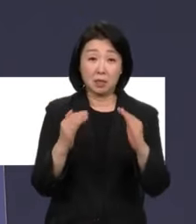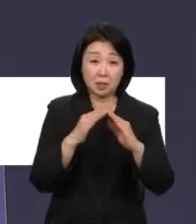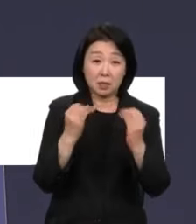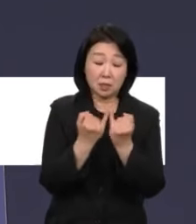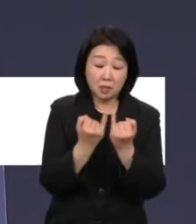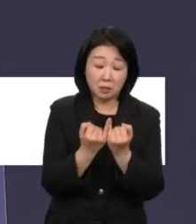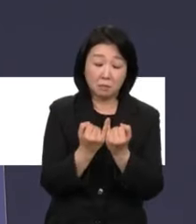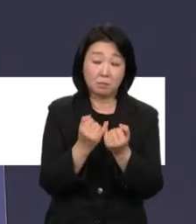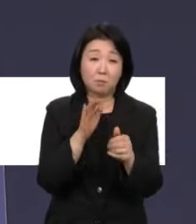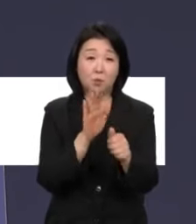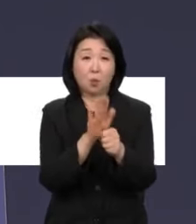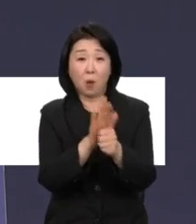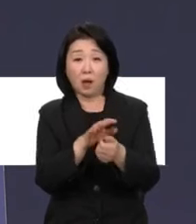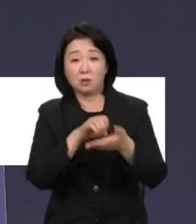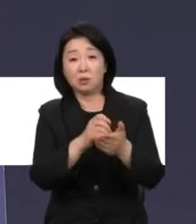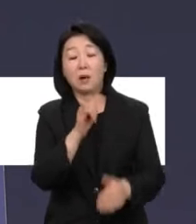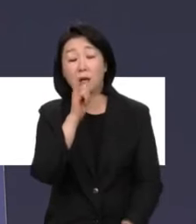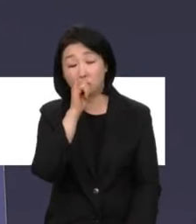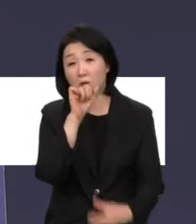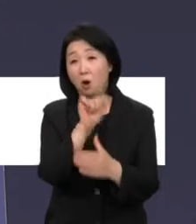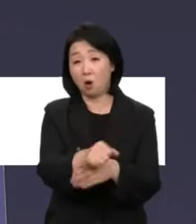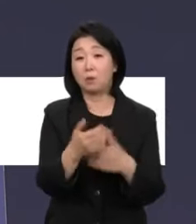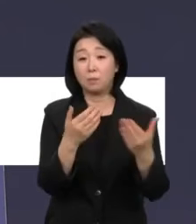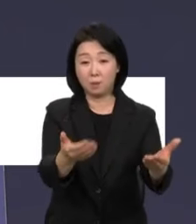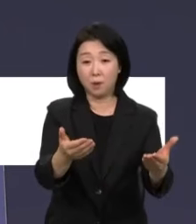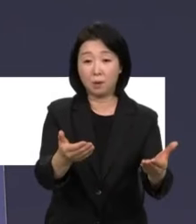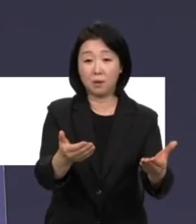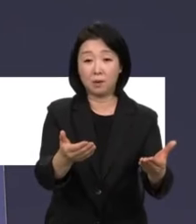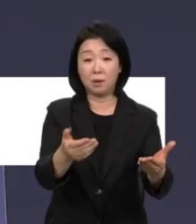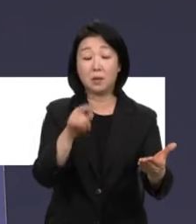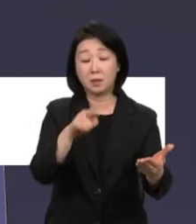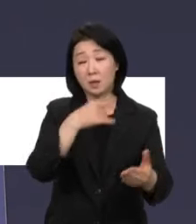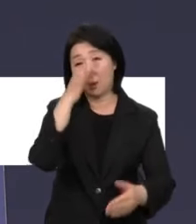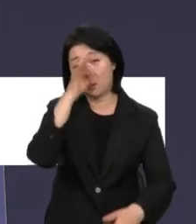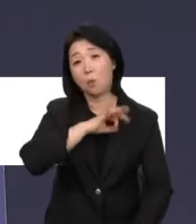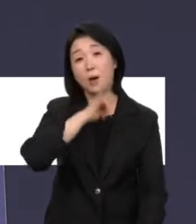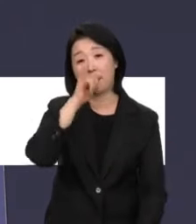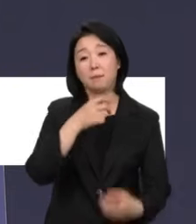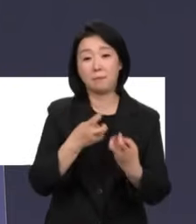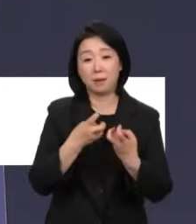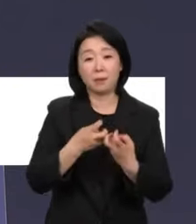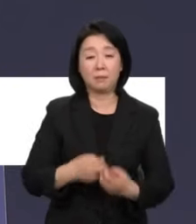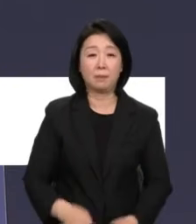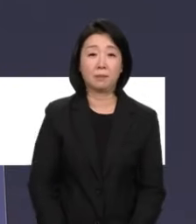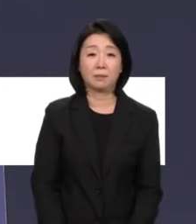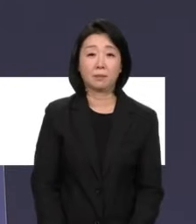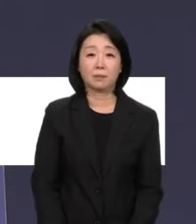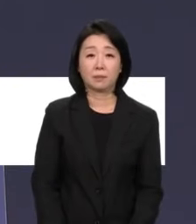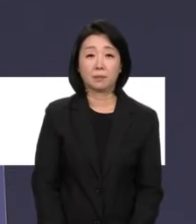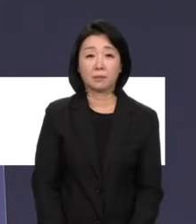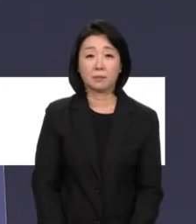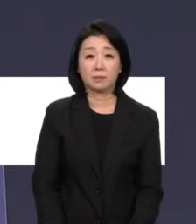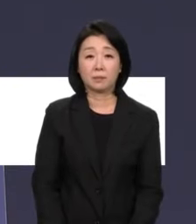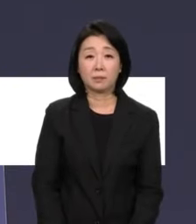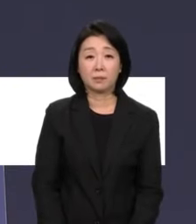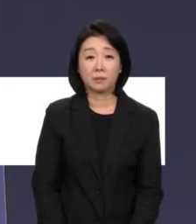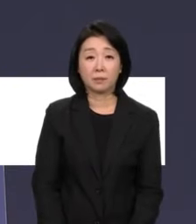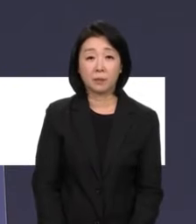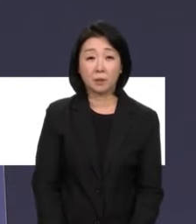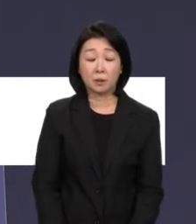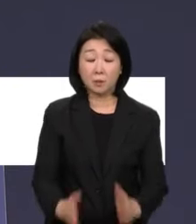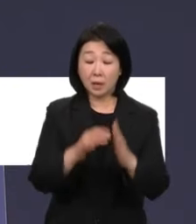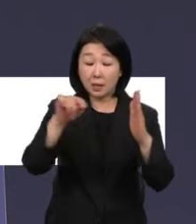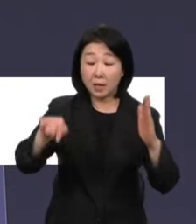분야에 취업할 수 있도록 허용해 주는 것이 효과적인 방법이 됩니다. 그러면 가정